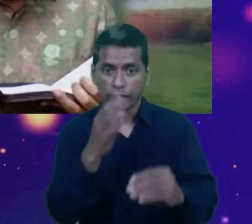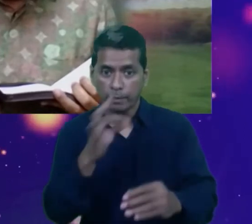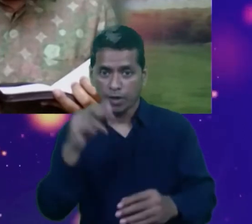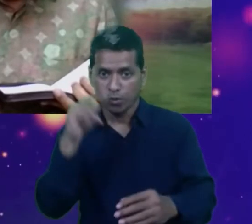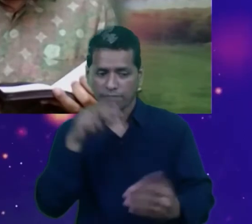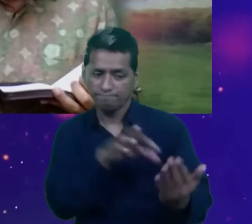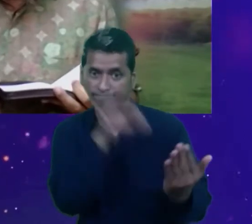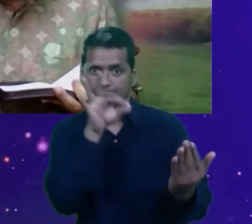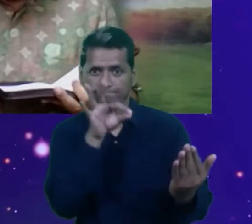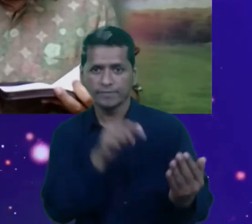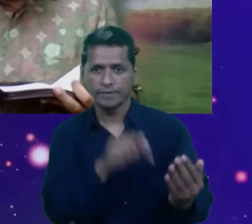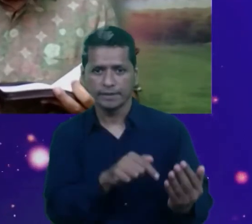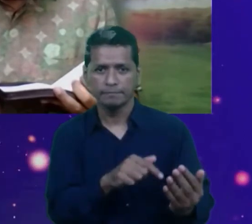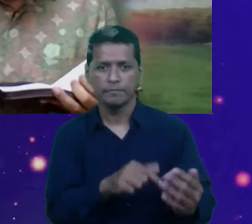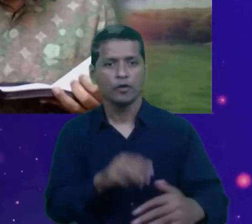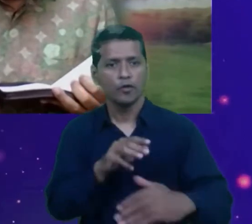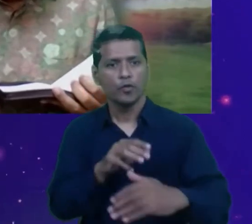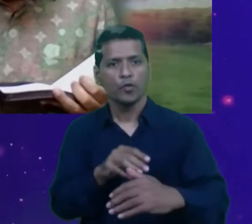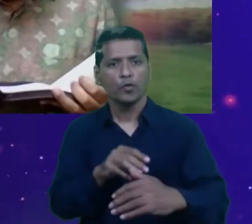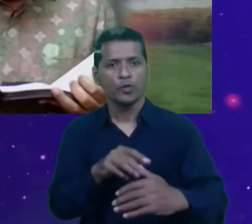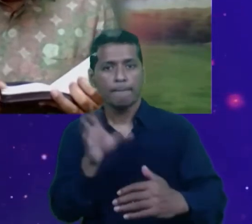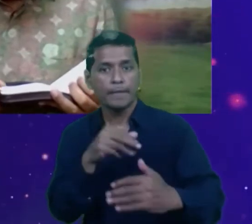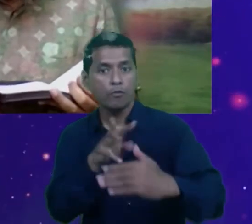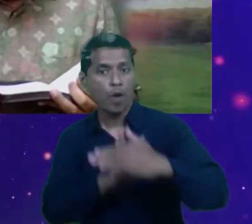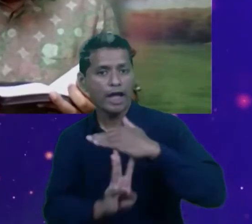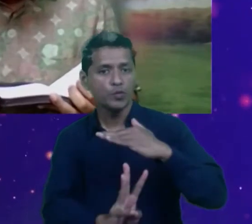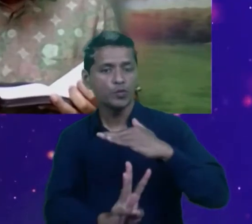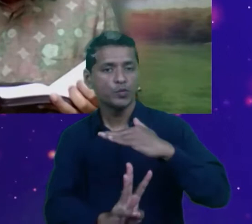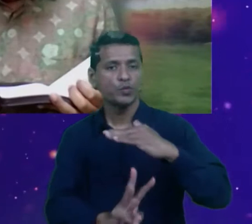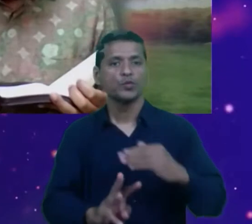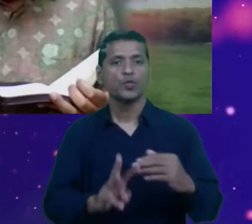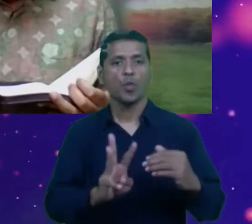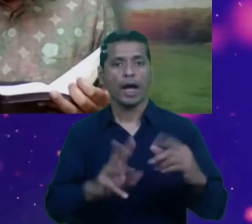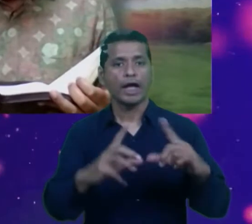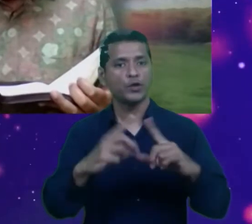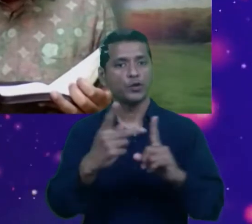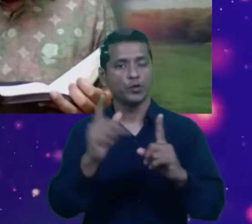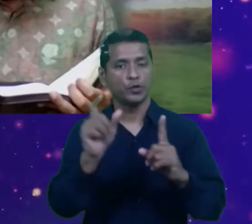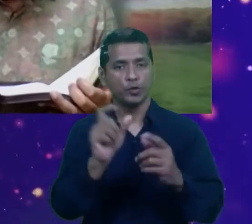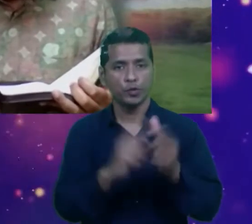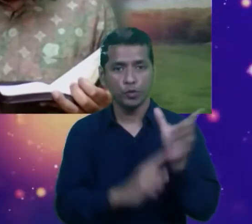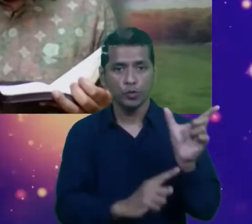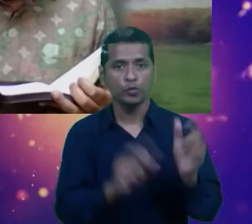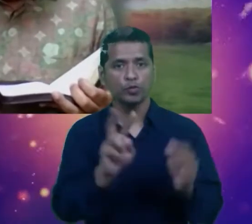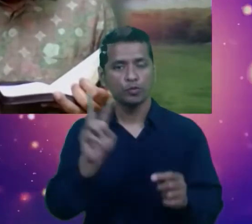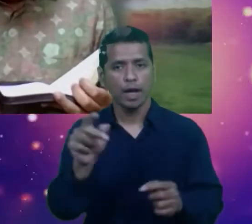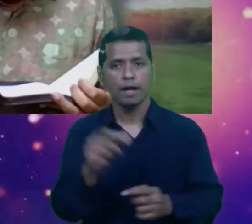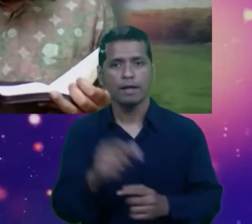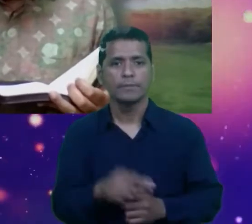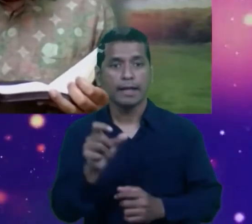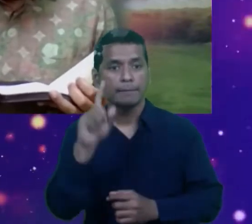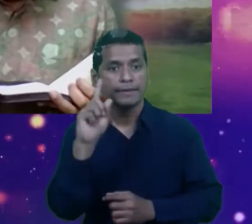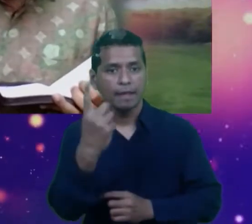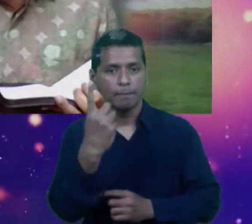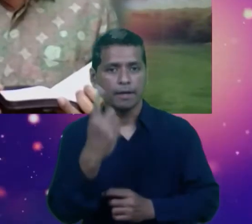dan mengalir keluar dari tahta Allah dan tahta anak domba. Ayat yang ketiga mengatakan tahta Allah dan